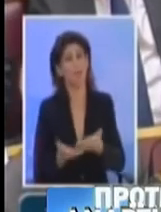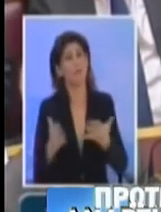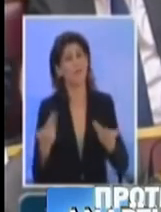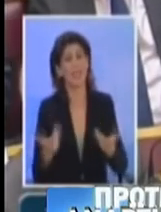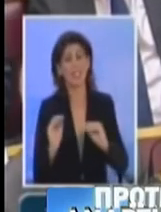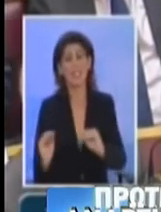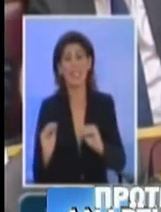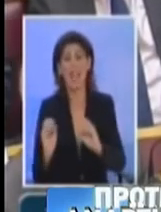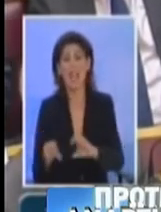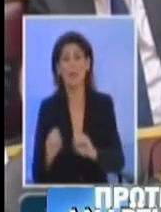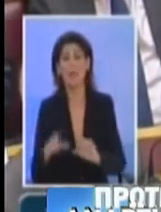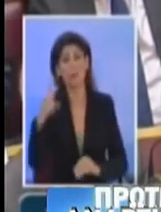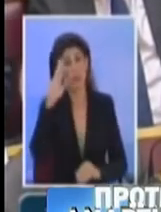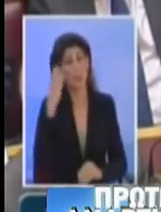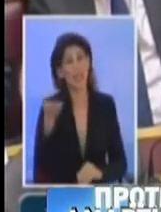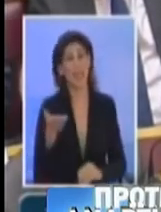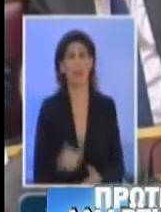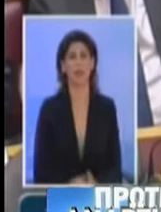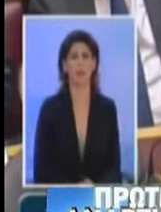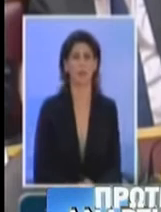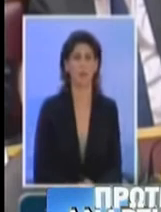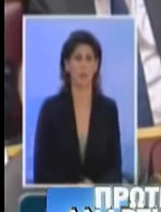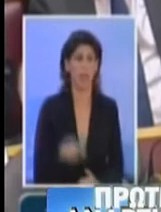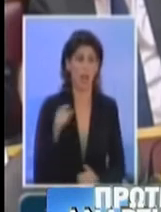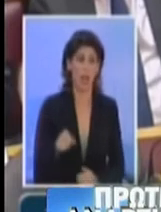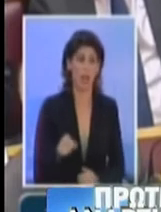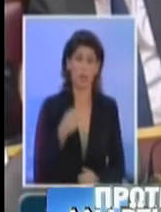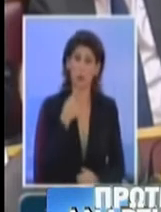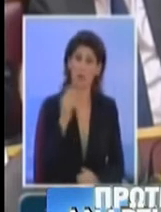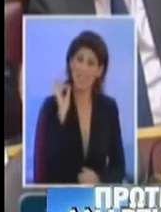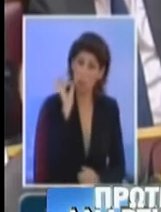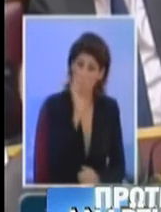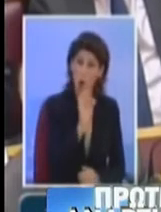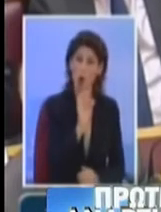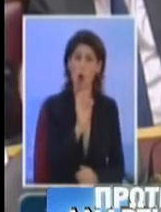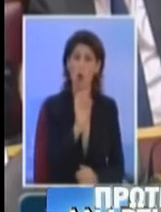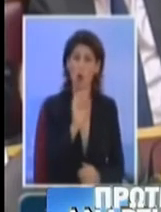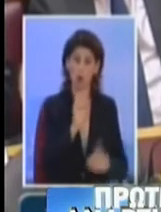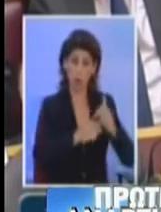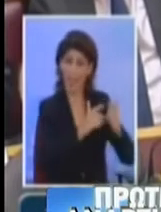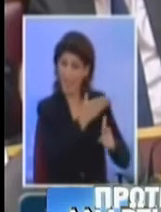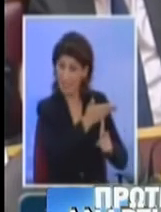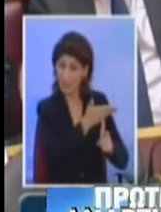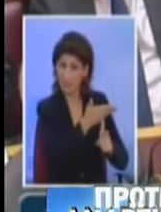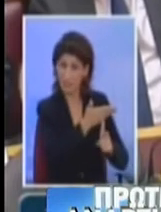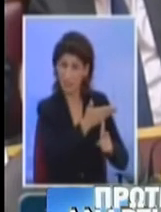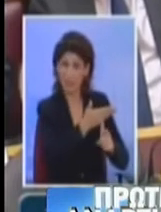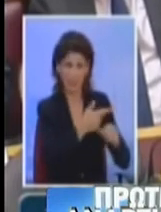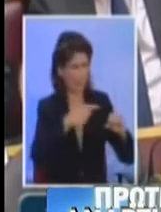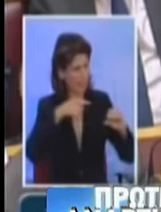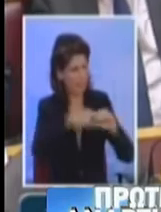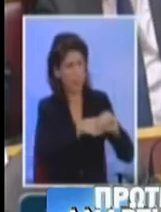σας εκπαιδεύσουν οι Αμερικάνοι. Αυτό που βάλατε ως στόχο στο Τέξας είναι τρίπιο δολάριο.